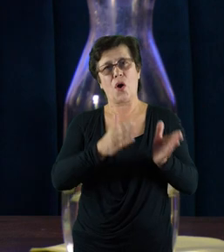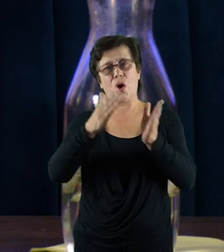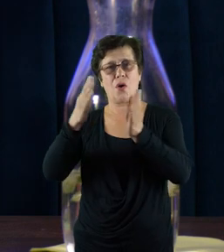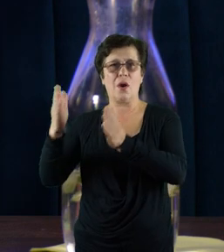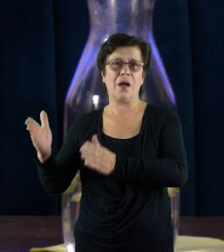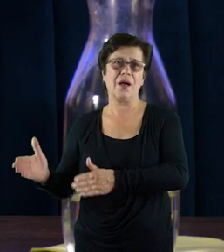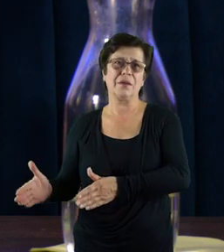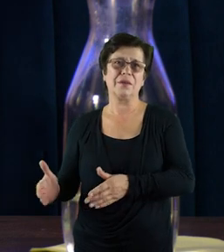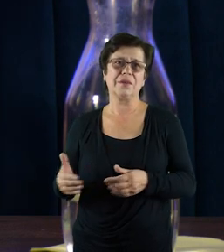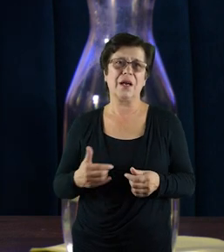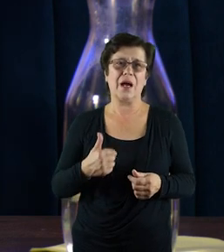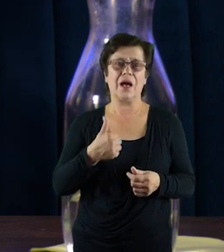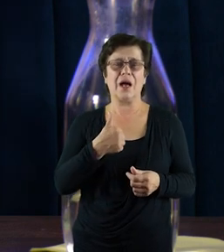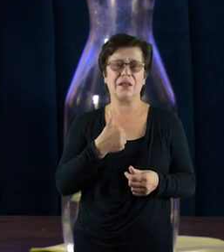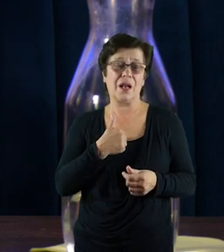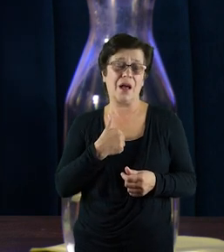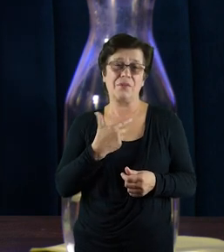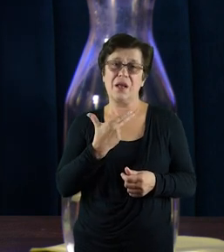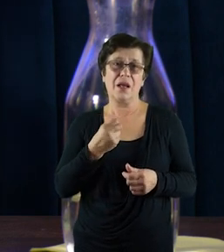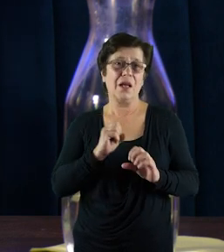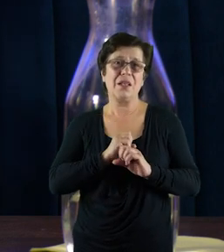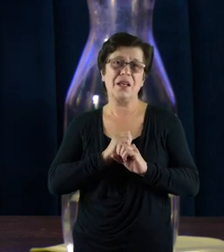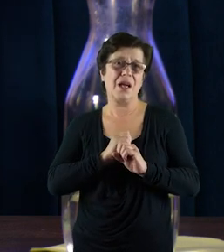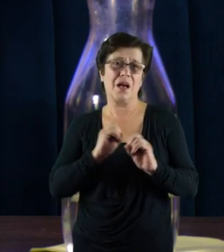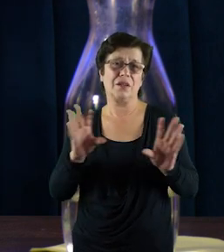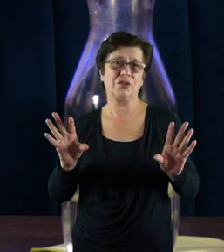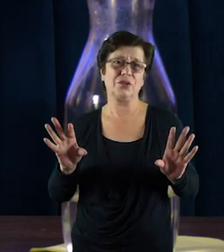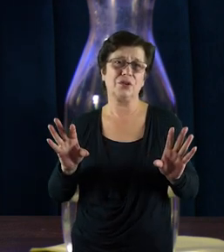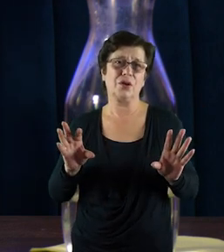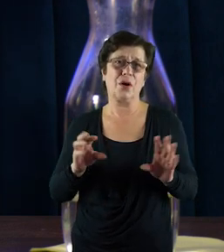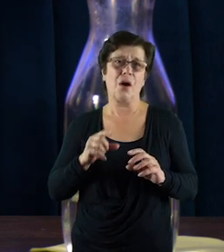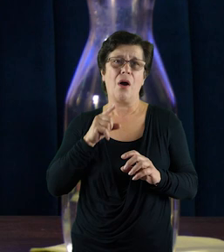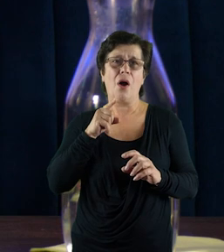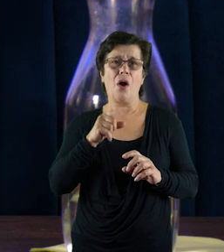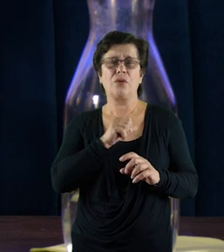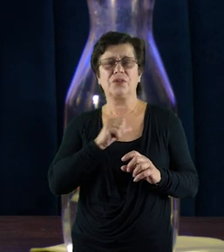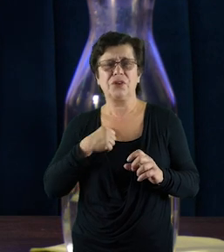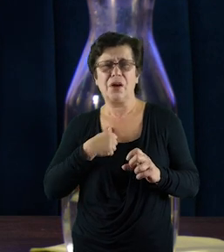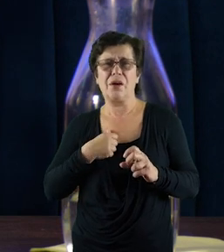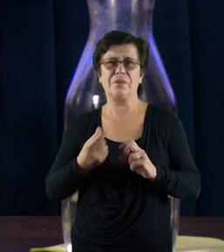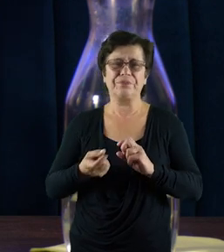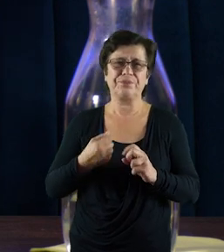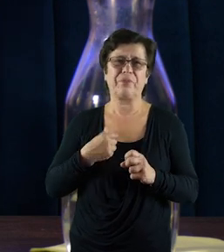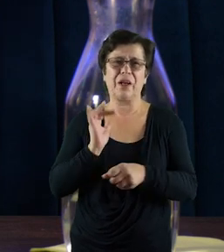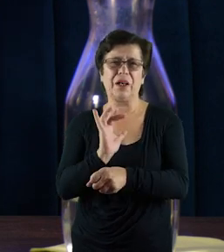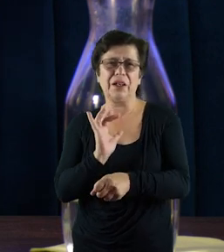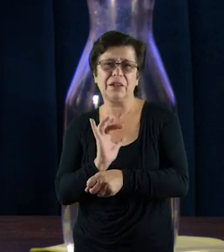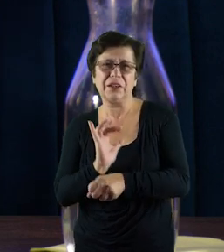trochę dla mnie niejasność przybosiowa, ponieważ on się spierał z Różewiczem, znaczy krytykował